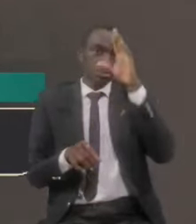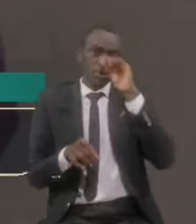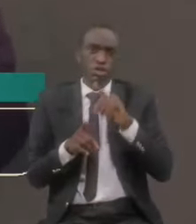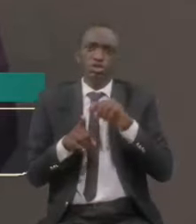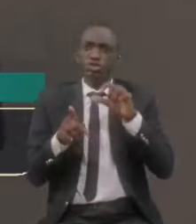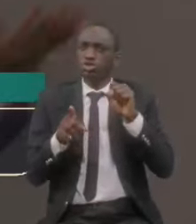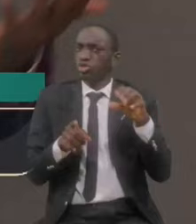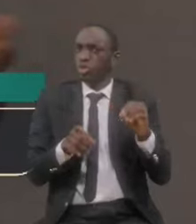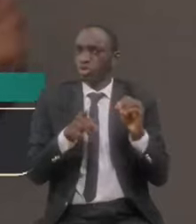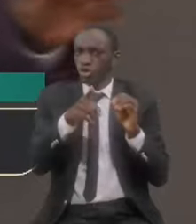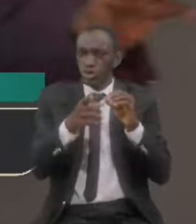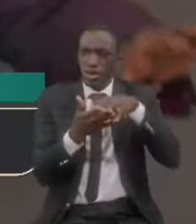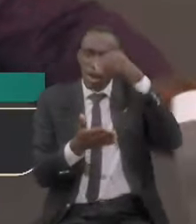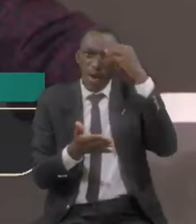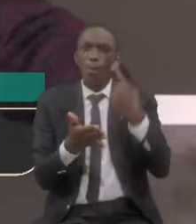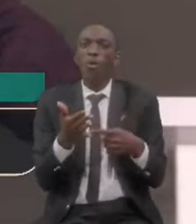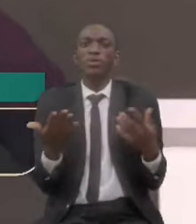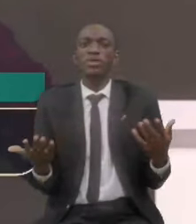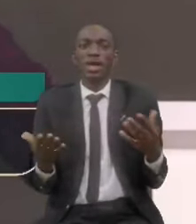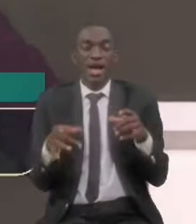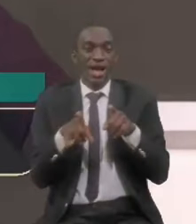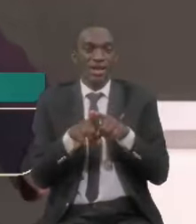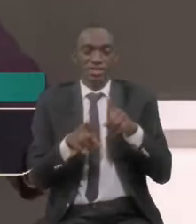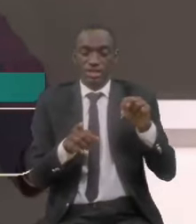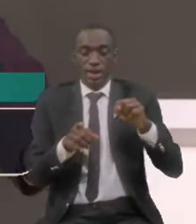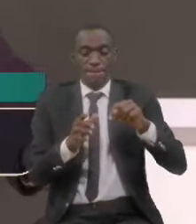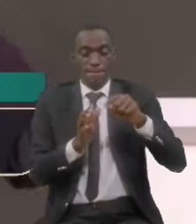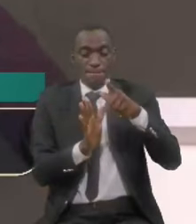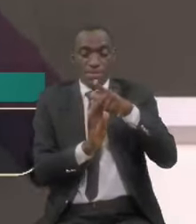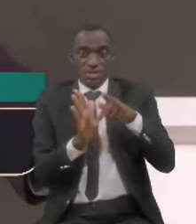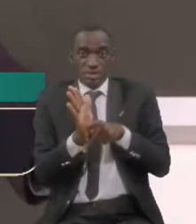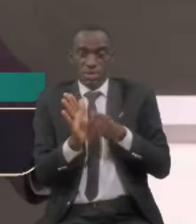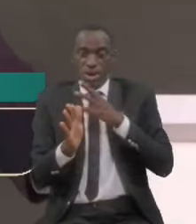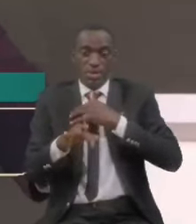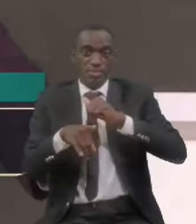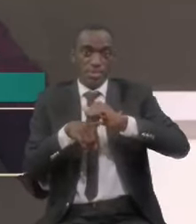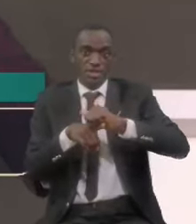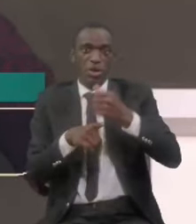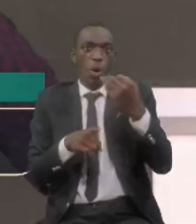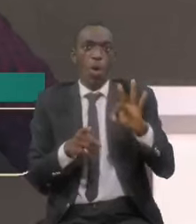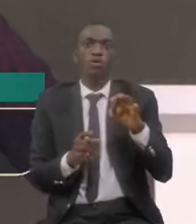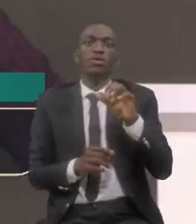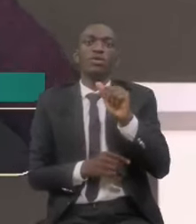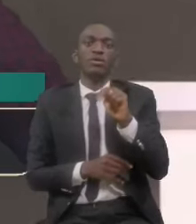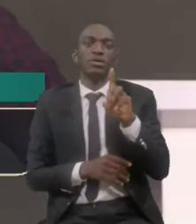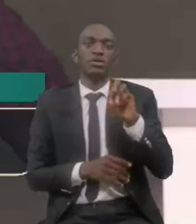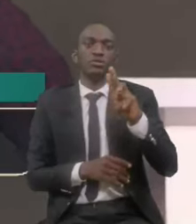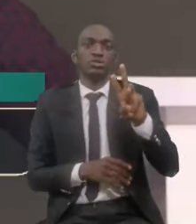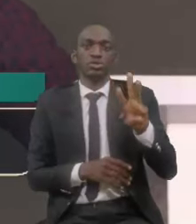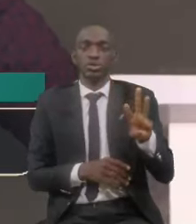Comme principe pratique d'André. Parce que André